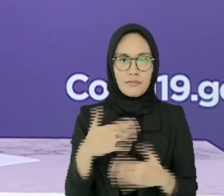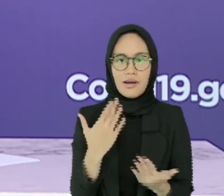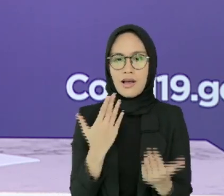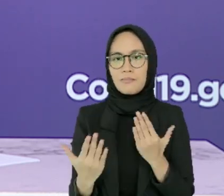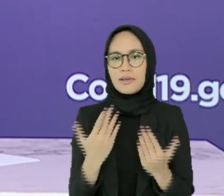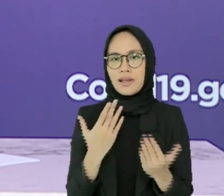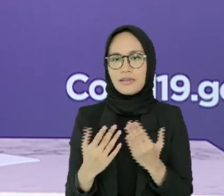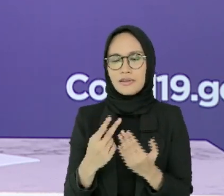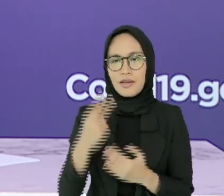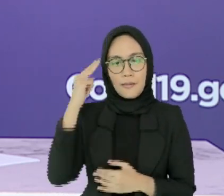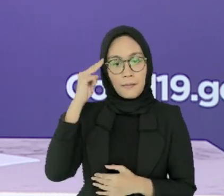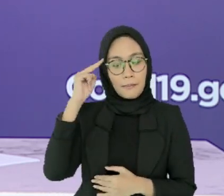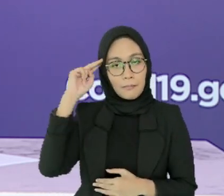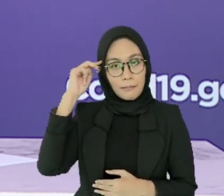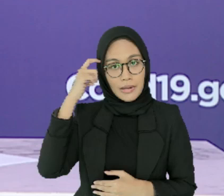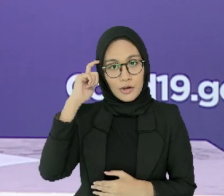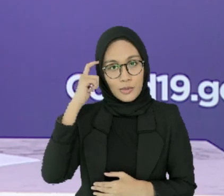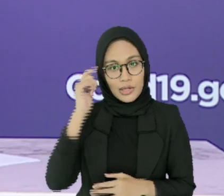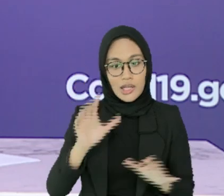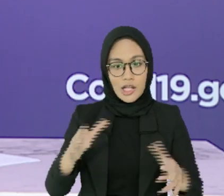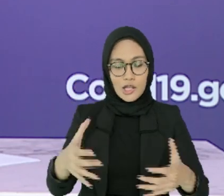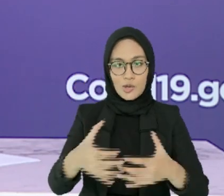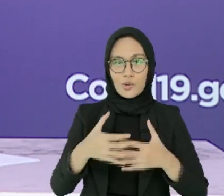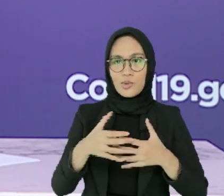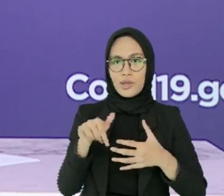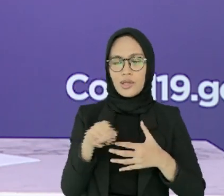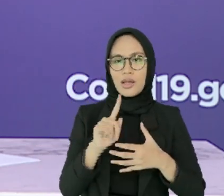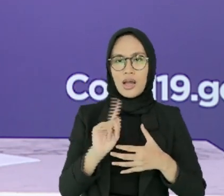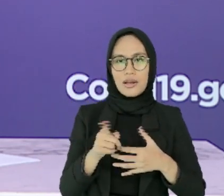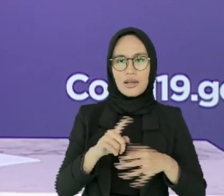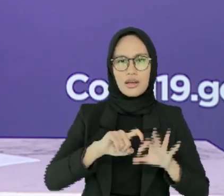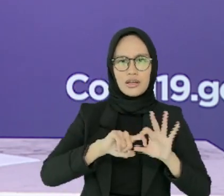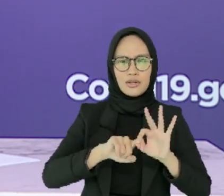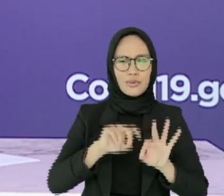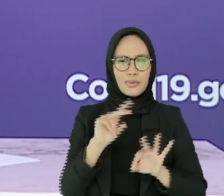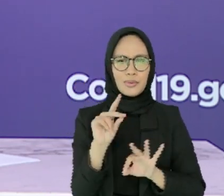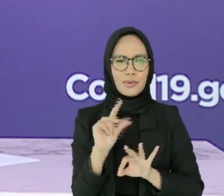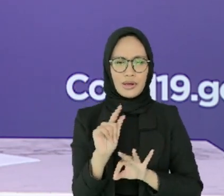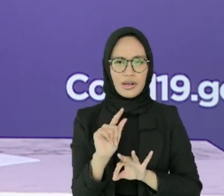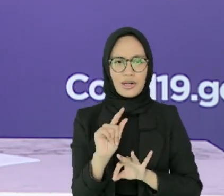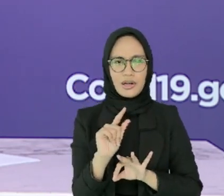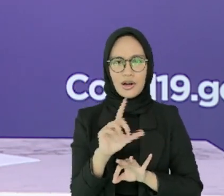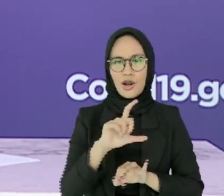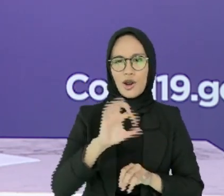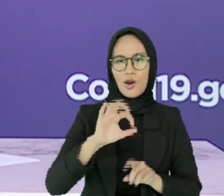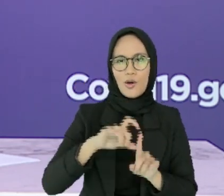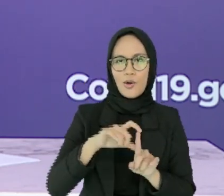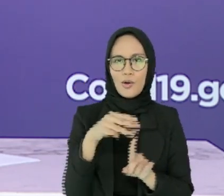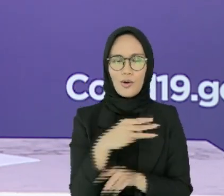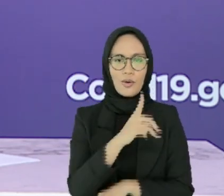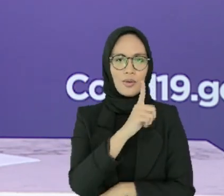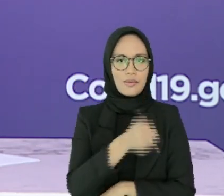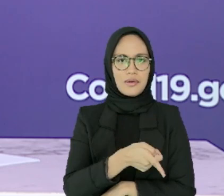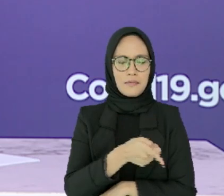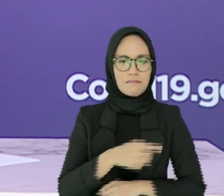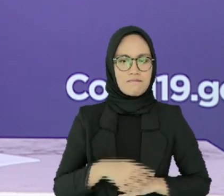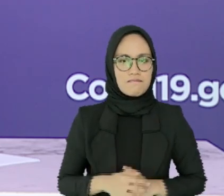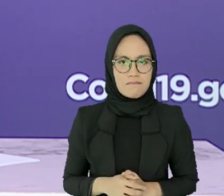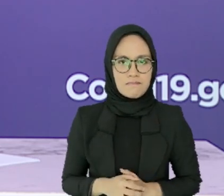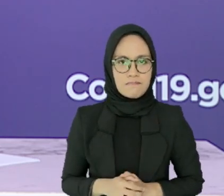lindungi Kementerian Kesehatan meluncurkan integrasi qr-code peduli lindungi pada lebih dari